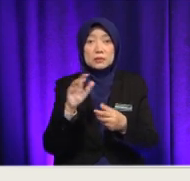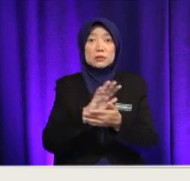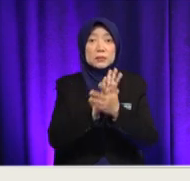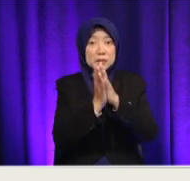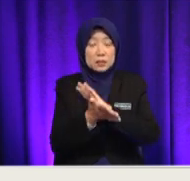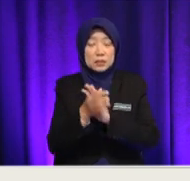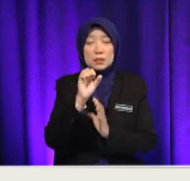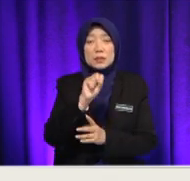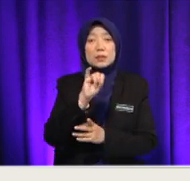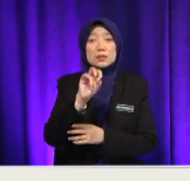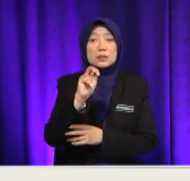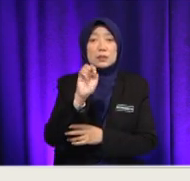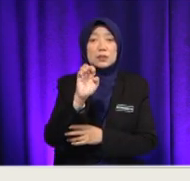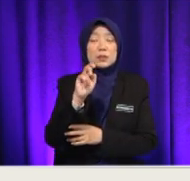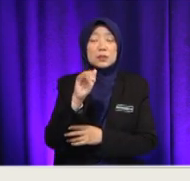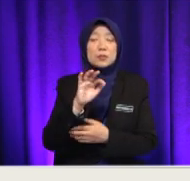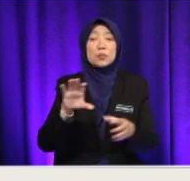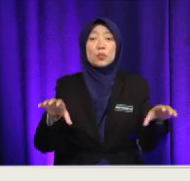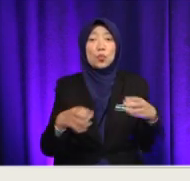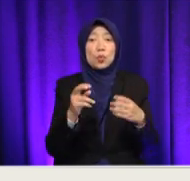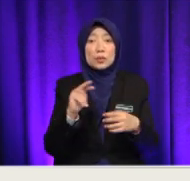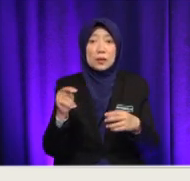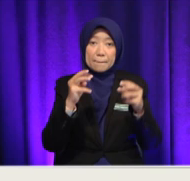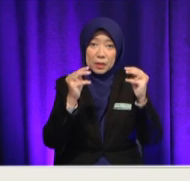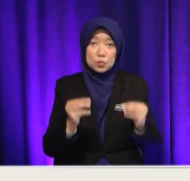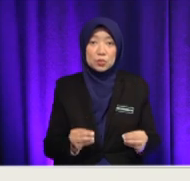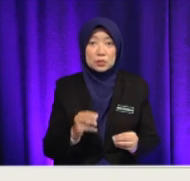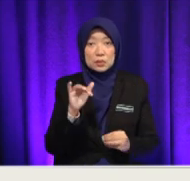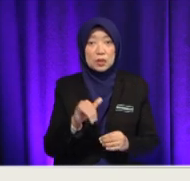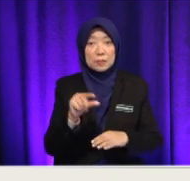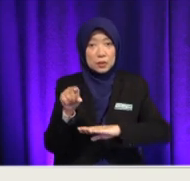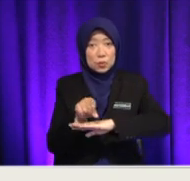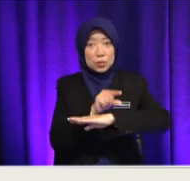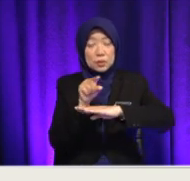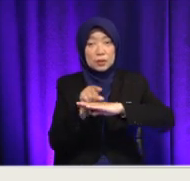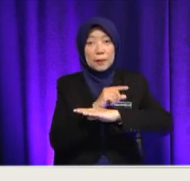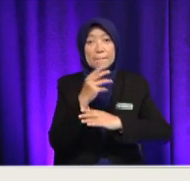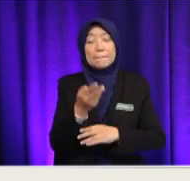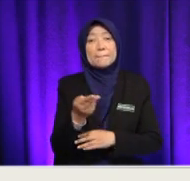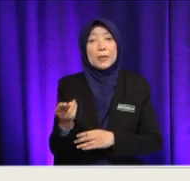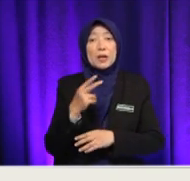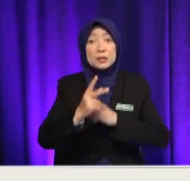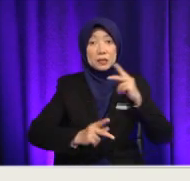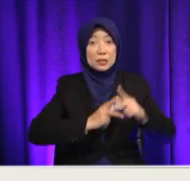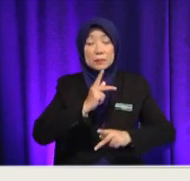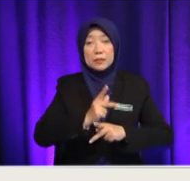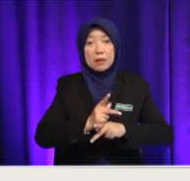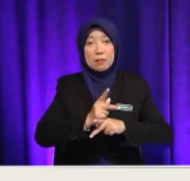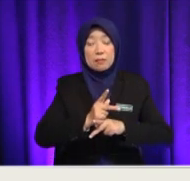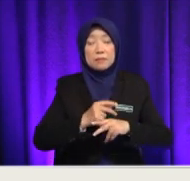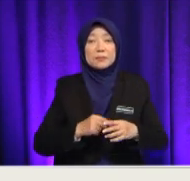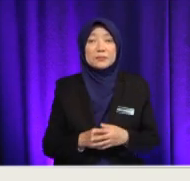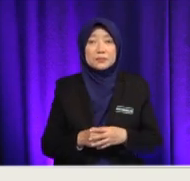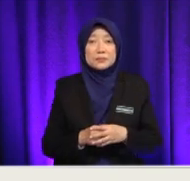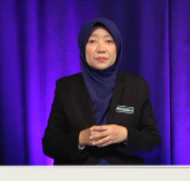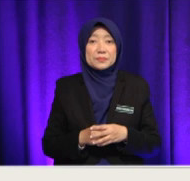adalah polimer buatan manusia yang menggunakan bahan kimia. Okey. Okey. So kita tengok